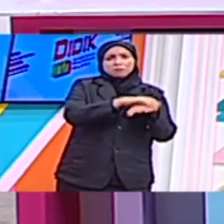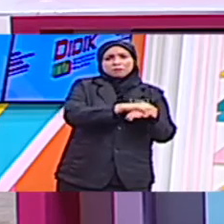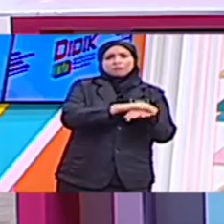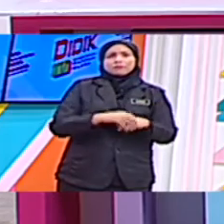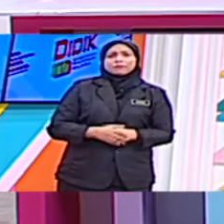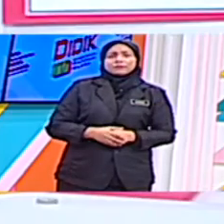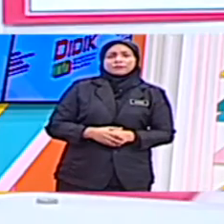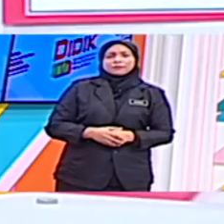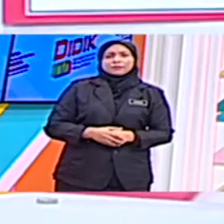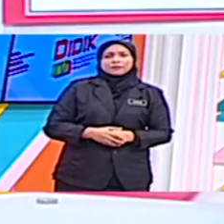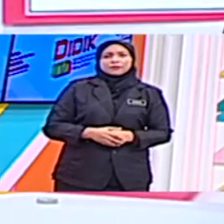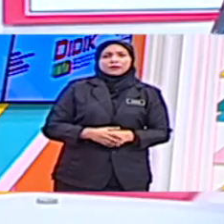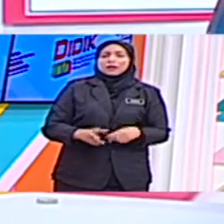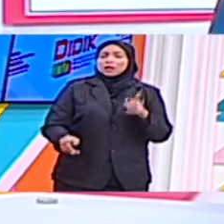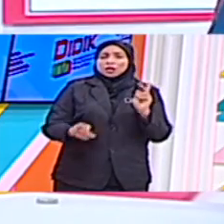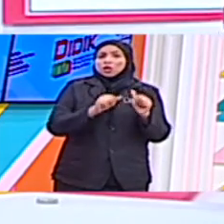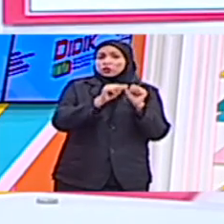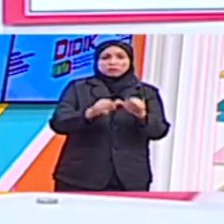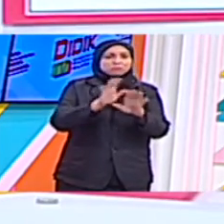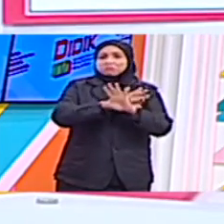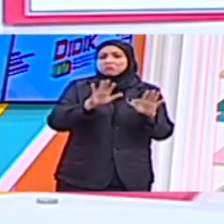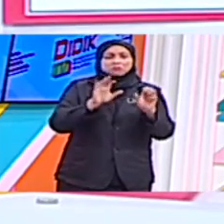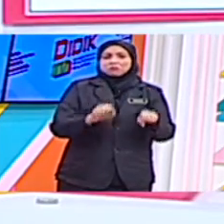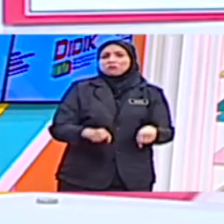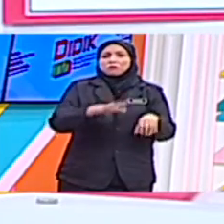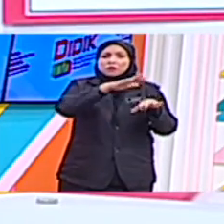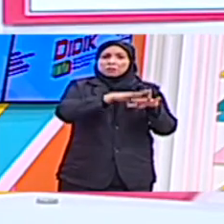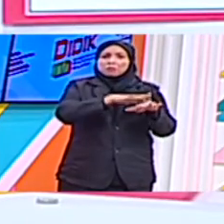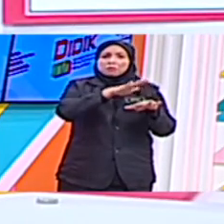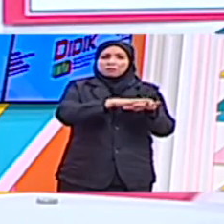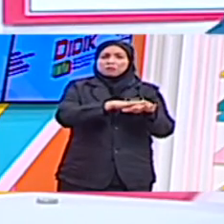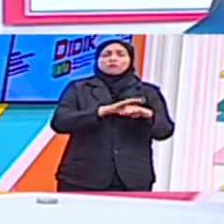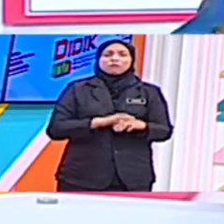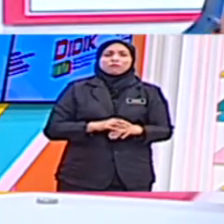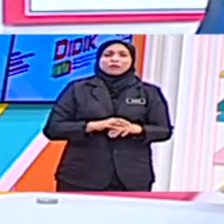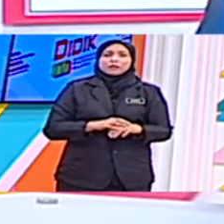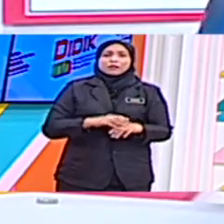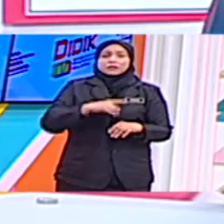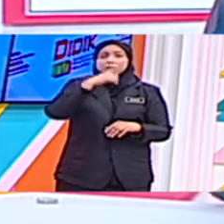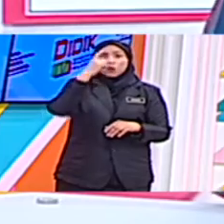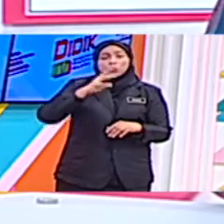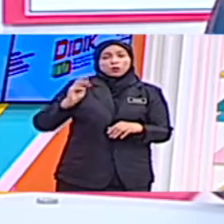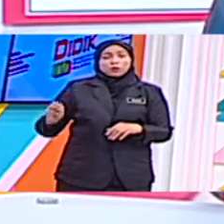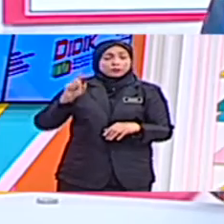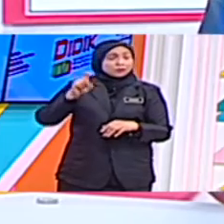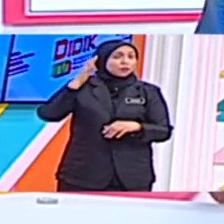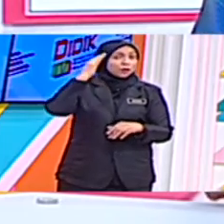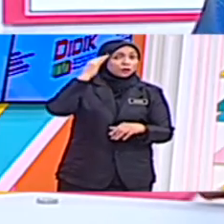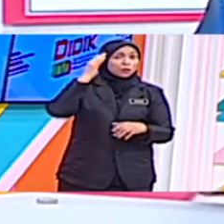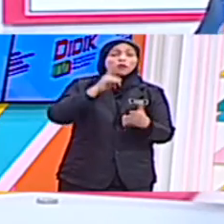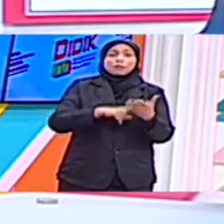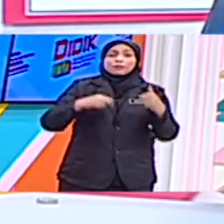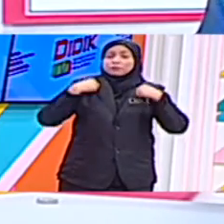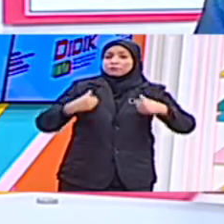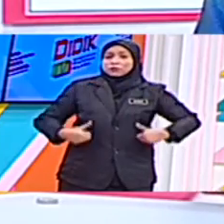Dia sepatutnya tidak dibenarkanlah. Sebab tu kita nak supaya murid-murid ini dia tahu dulu di mana anggota seksual dia.